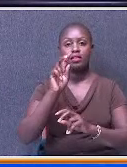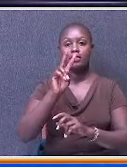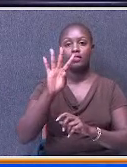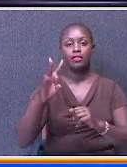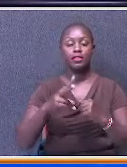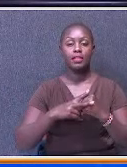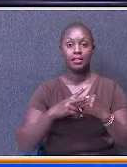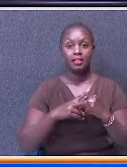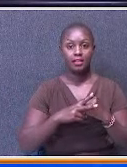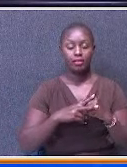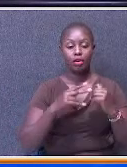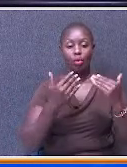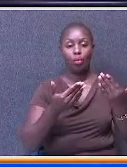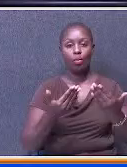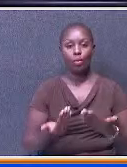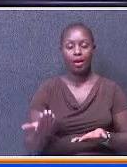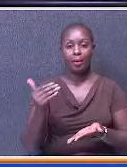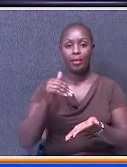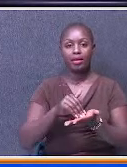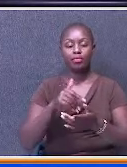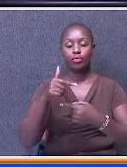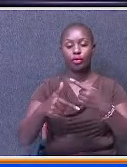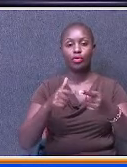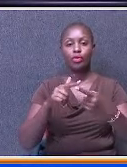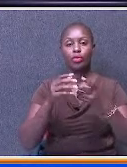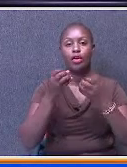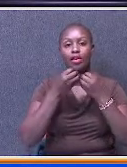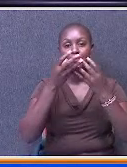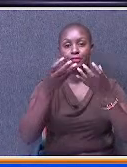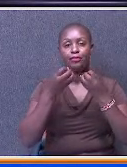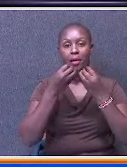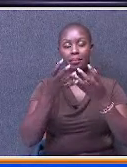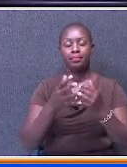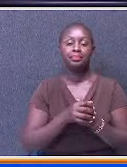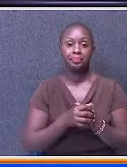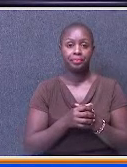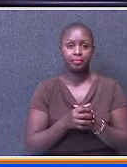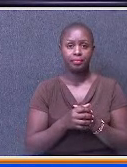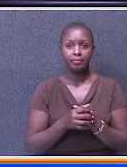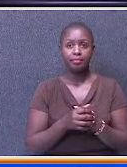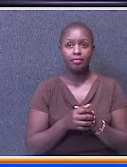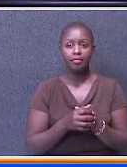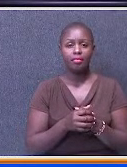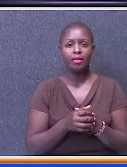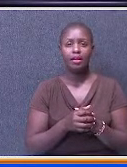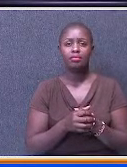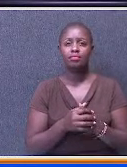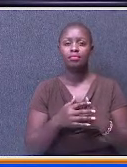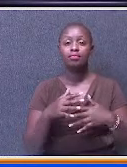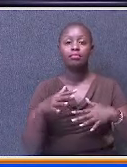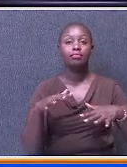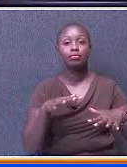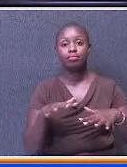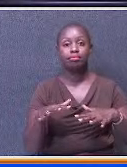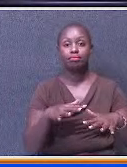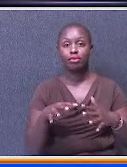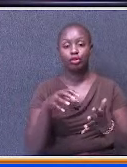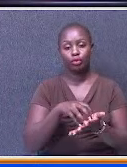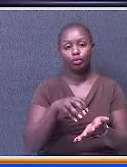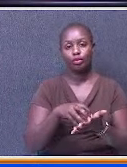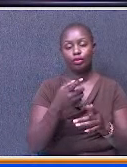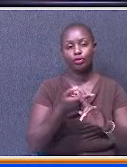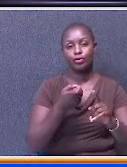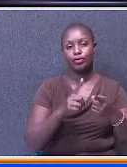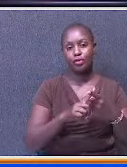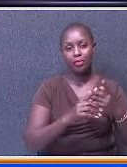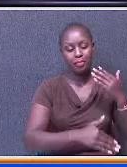TV 47. Karibu tena, nizidi kukutaarifu. Hali ya taharuki imetanda katika mpaka wa kaunti za Samburu na